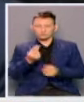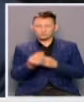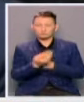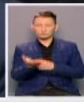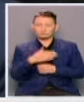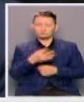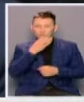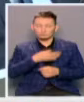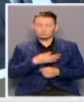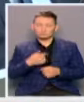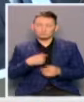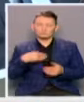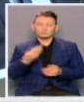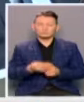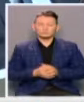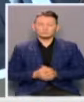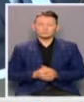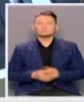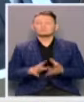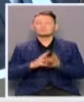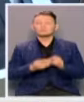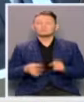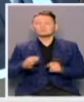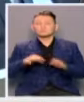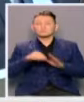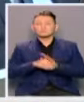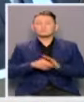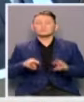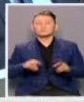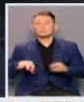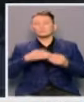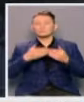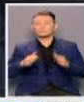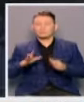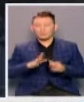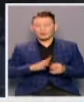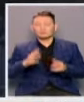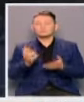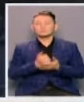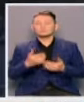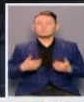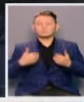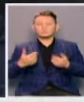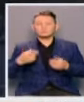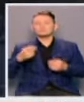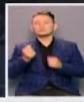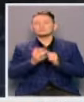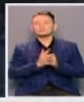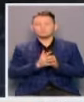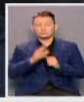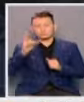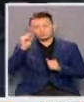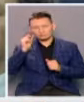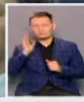беріңіз осыншама деп. Жиналыста биыл облыстағы үздік мектеп түлектеріне ресми құрмет көрсету салтанаты 15 маусым